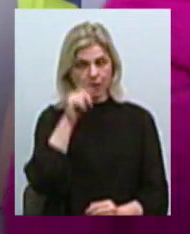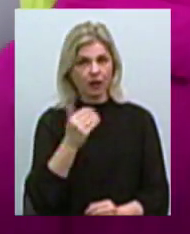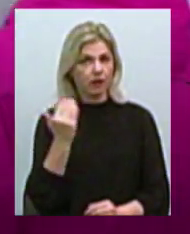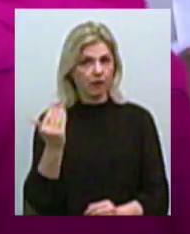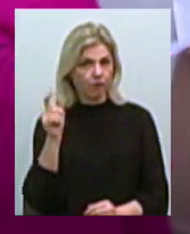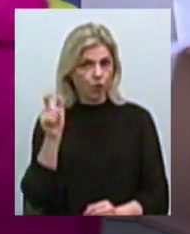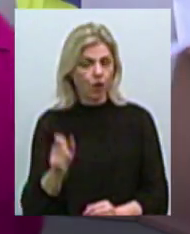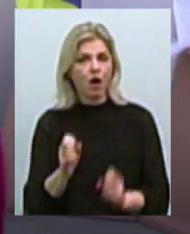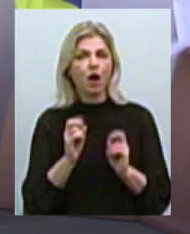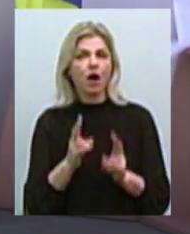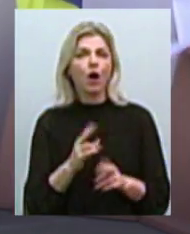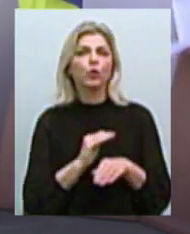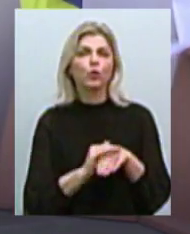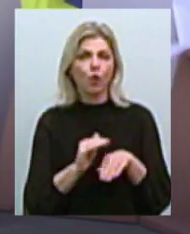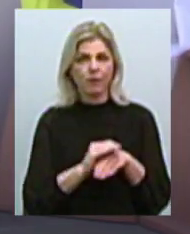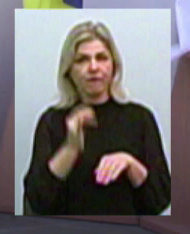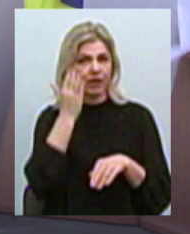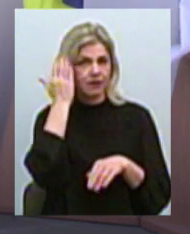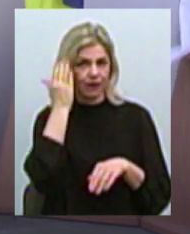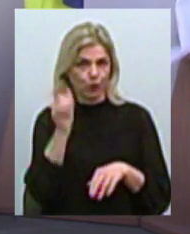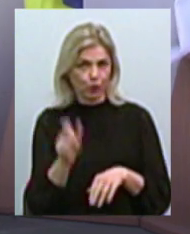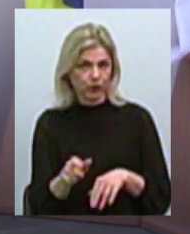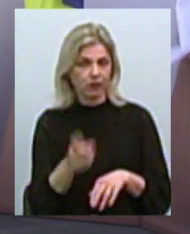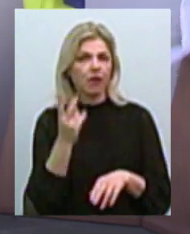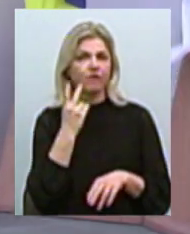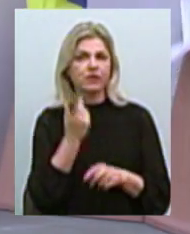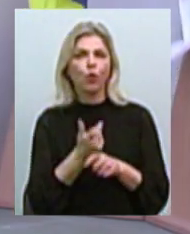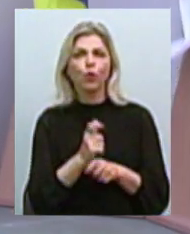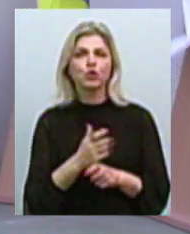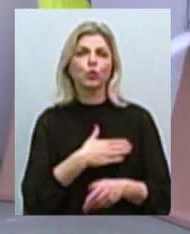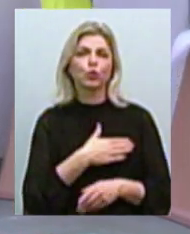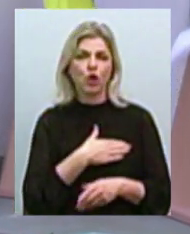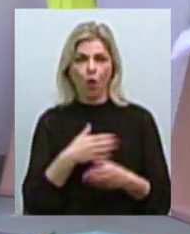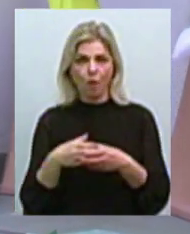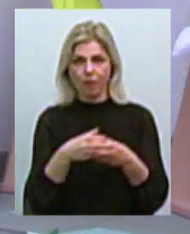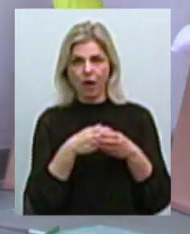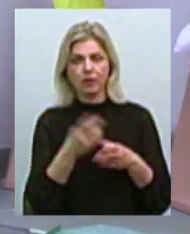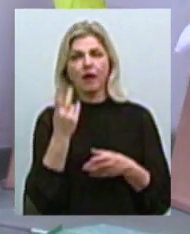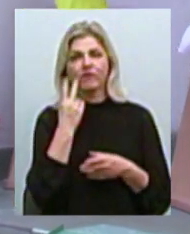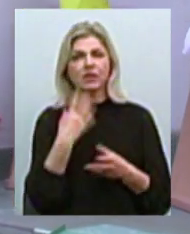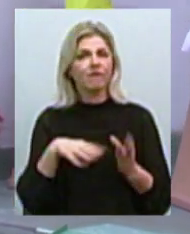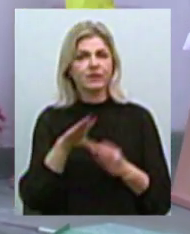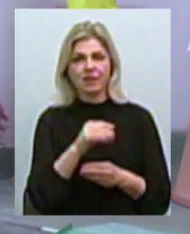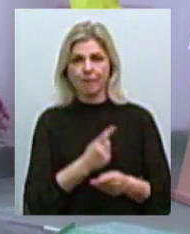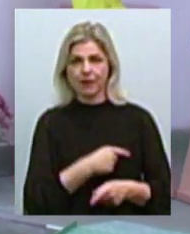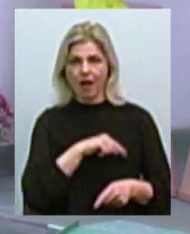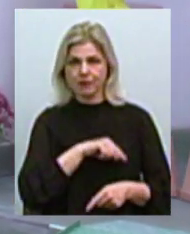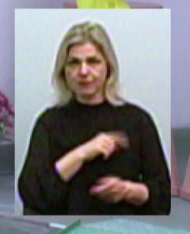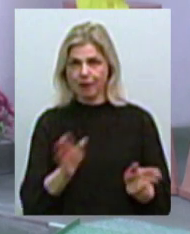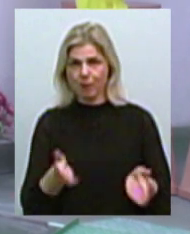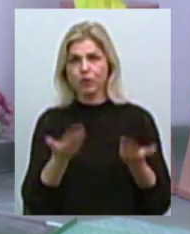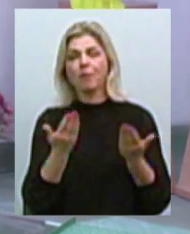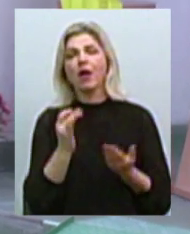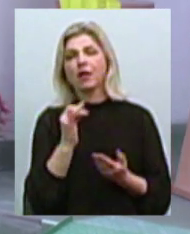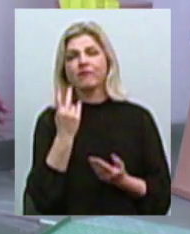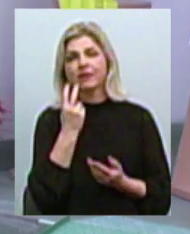Всі знають його як найщирішу, найдобрішу, веселу людину. Завжди був душею компанії, завжди піднімав усім настрій, завжди ходив із посмішкою